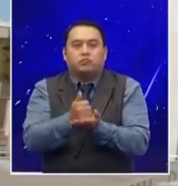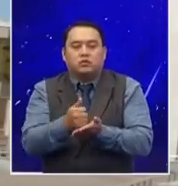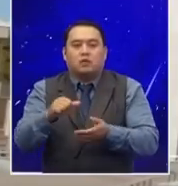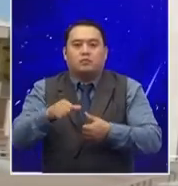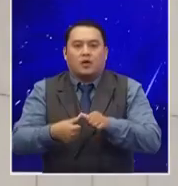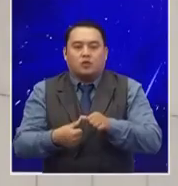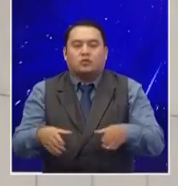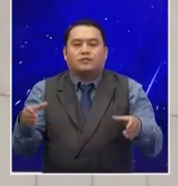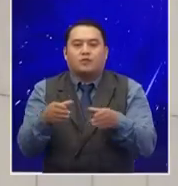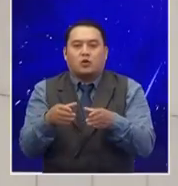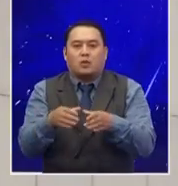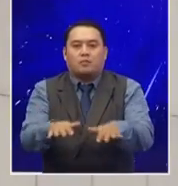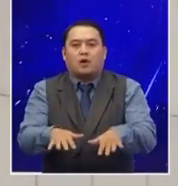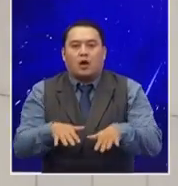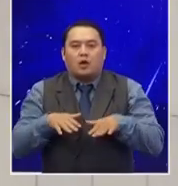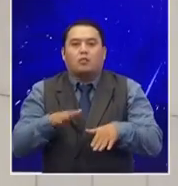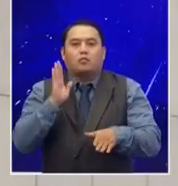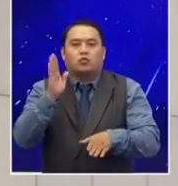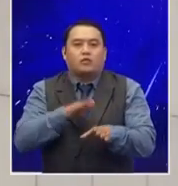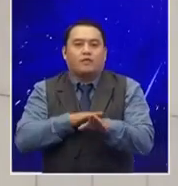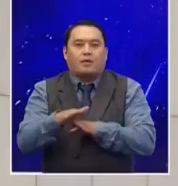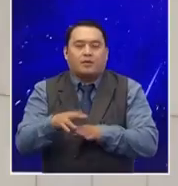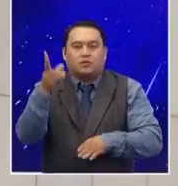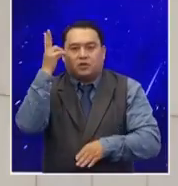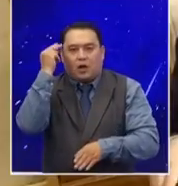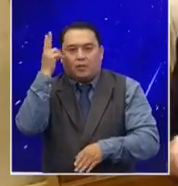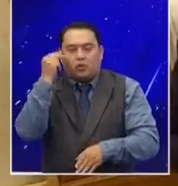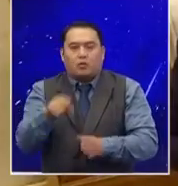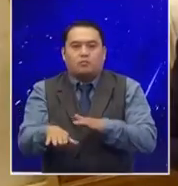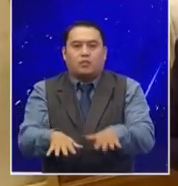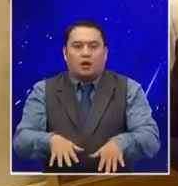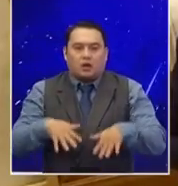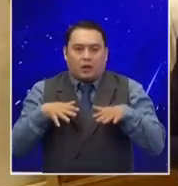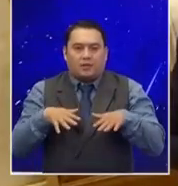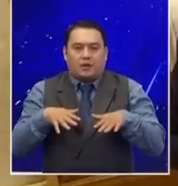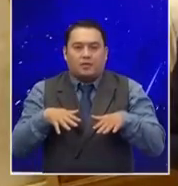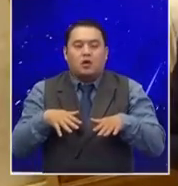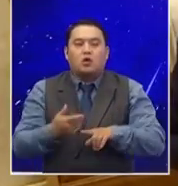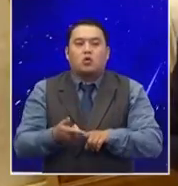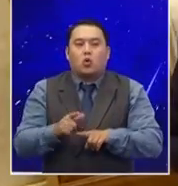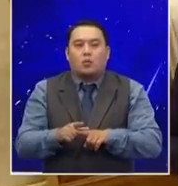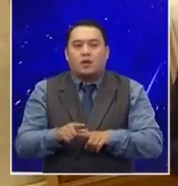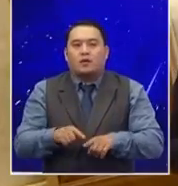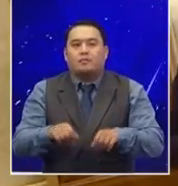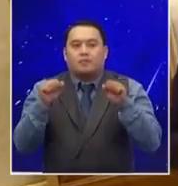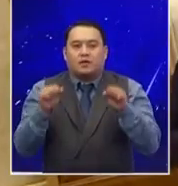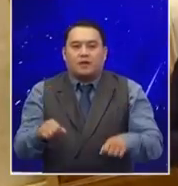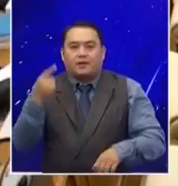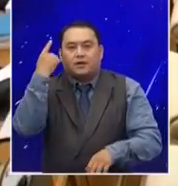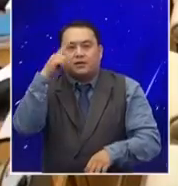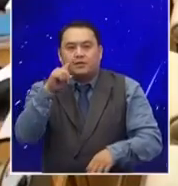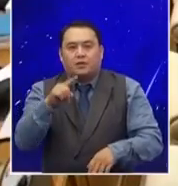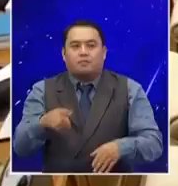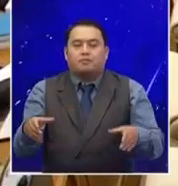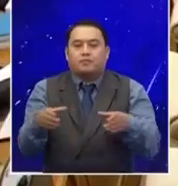постоянных комитетов Мажилиса парламента будет осуществляться из числа депутатов парламентской оппозиции. Кроме того, они наделяются правом инициировать